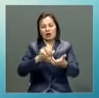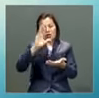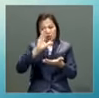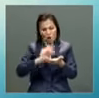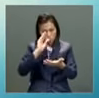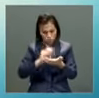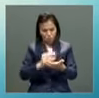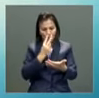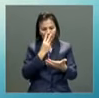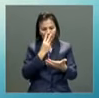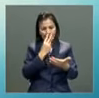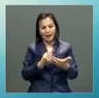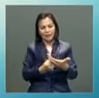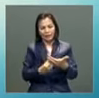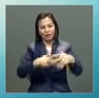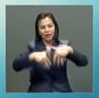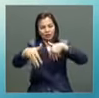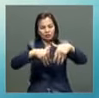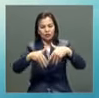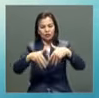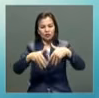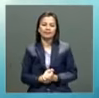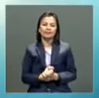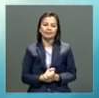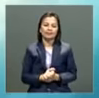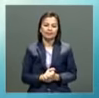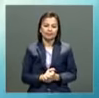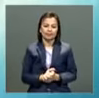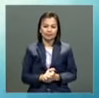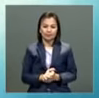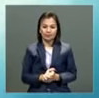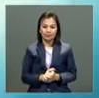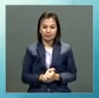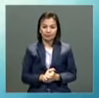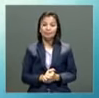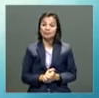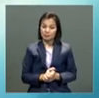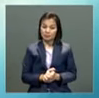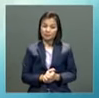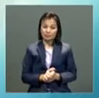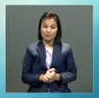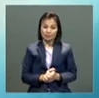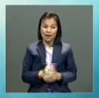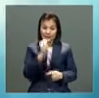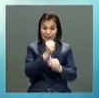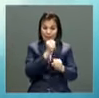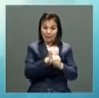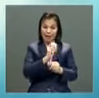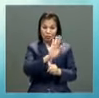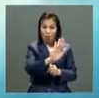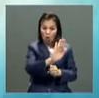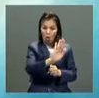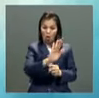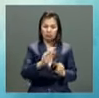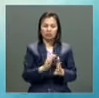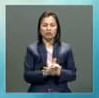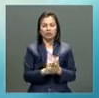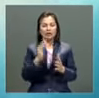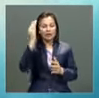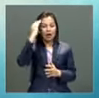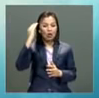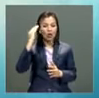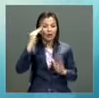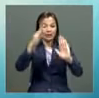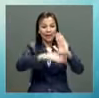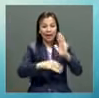ข้อมูลของประชาชนของเขาพอสมควรแต่นี่คือสิ่งที่เขาก็ทำกันในประเทศเขาแต่ของประเทศไทยเราเรื่อง